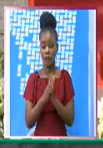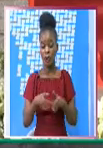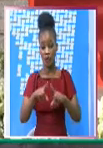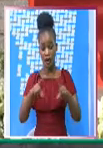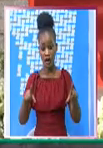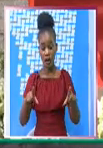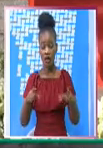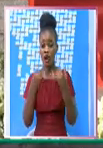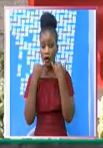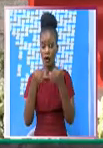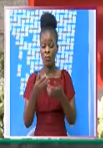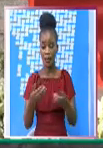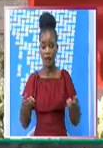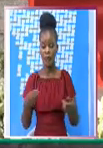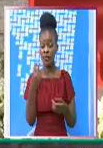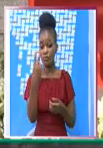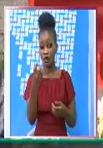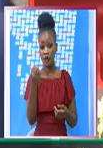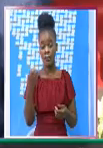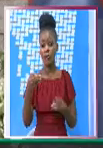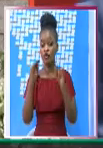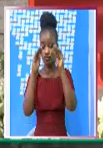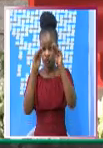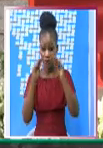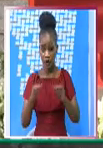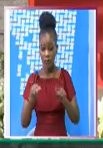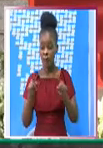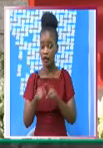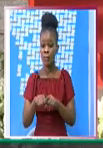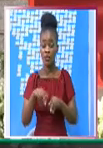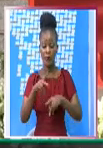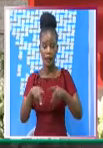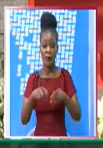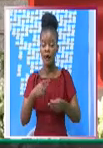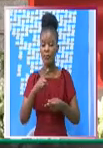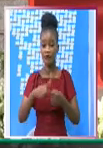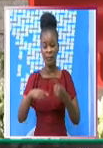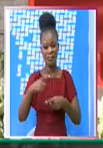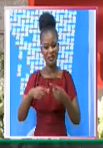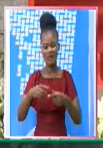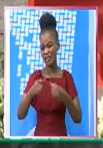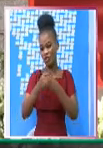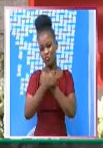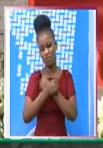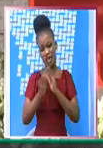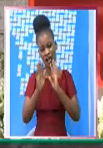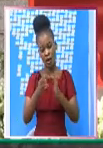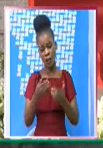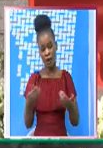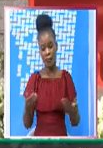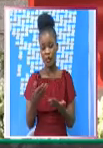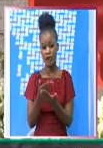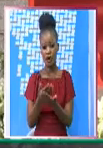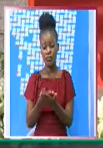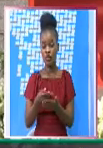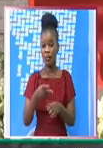ground abaana abasoba mu bibiri abadde abasomesa tulabye ng'abantu boogera ku mukwano gw'abadde ayina eri abaana n'olwekyo tusaba